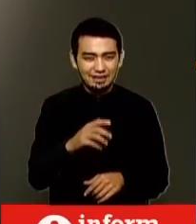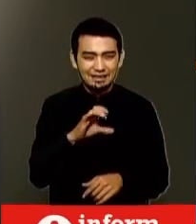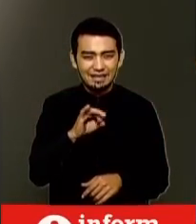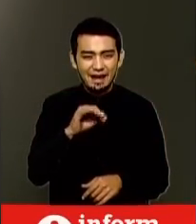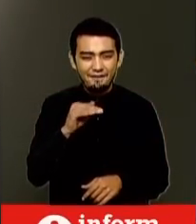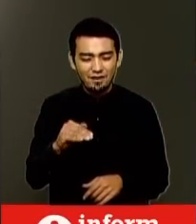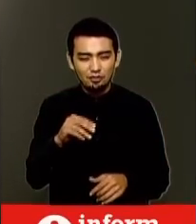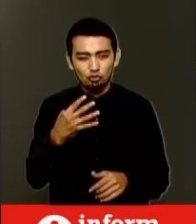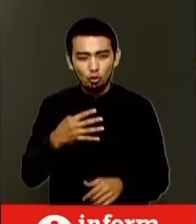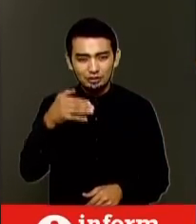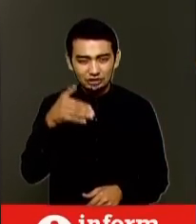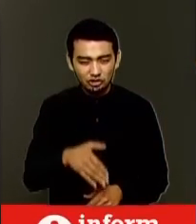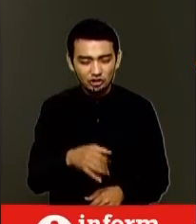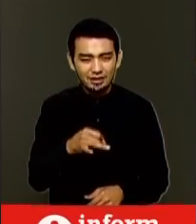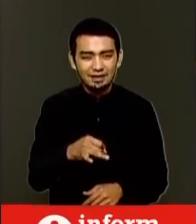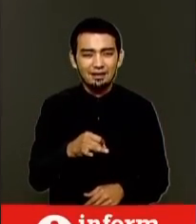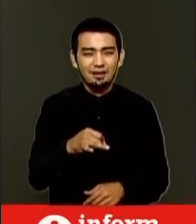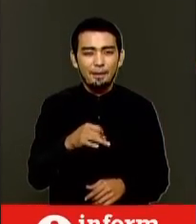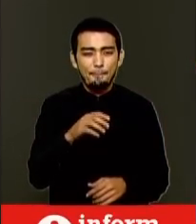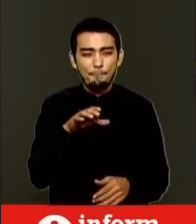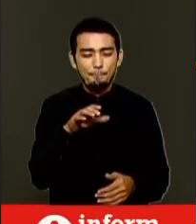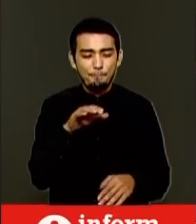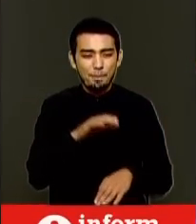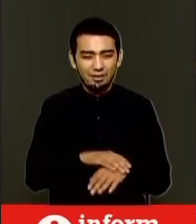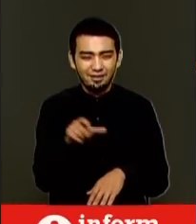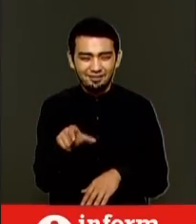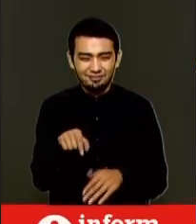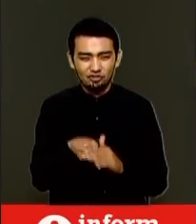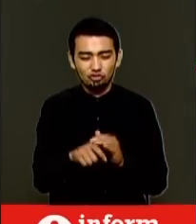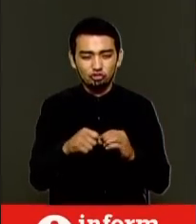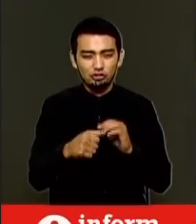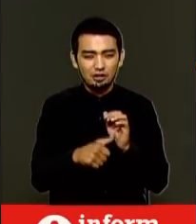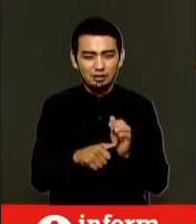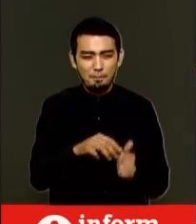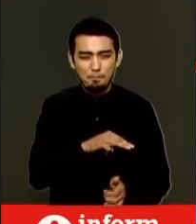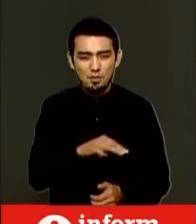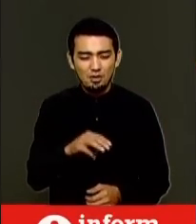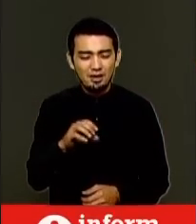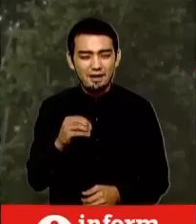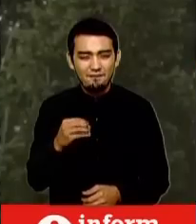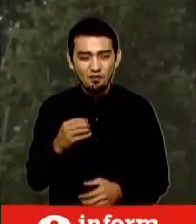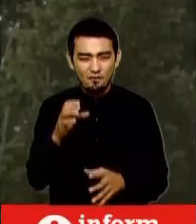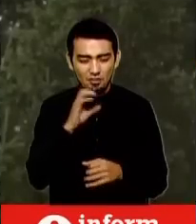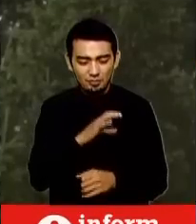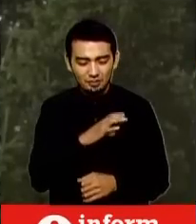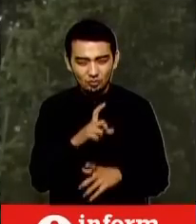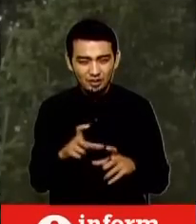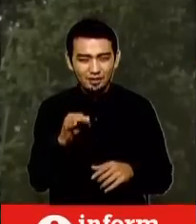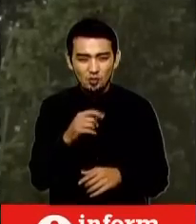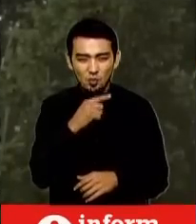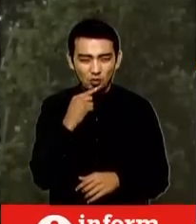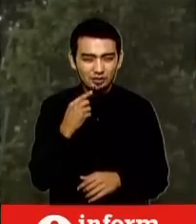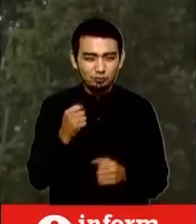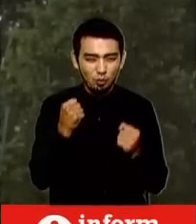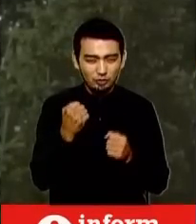мың, банк картасынан 16 мың евро жымқырған. Тайлық полицейлер қылмысқа қатысы бар делінген ресейлік спортшымен оның бауырын